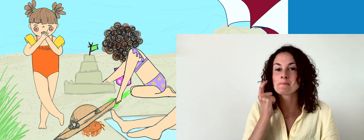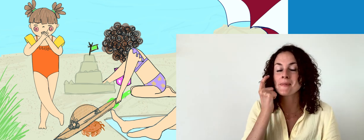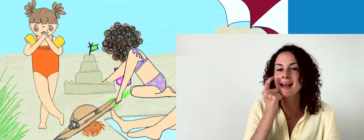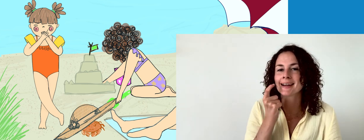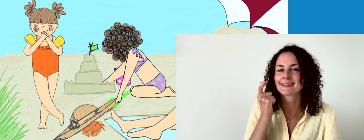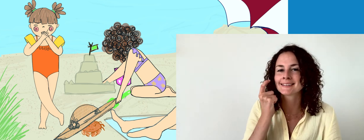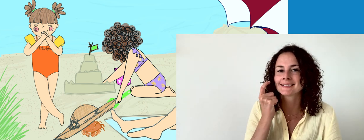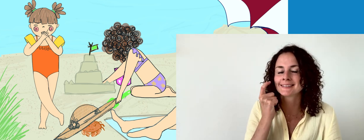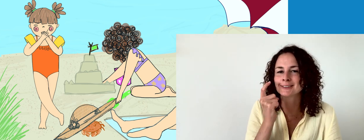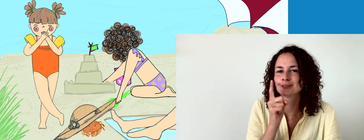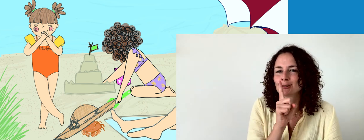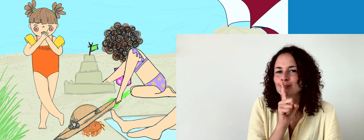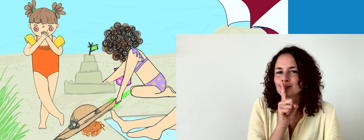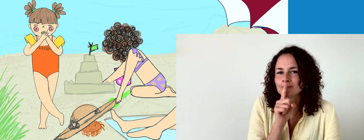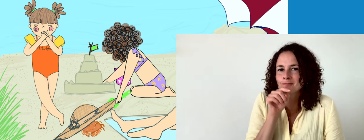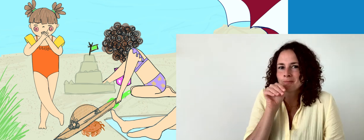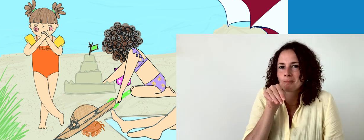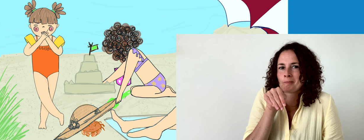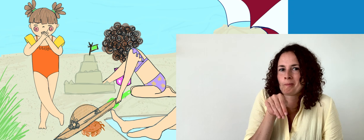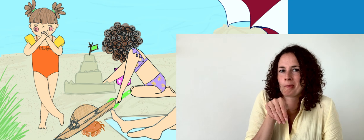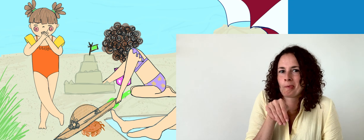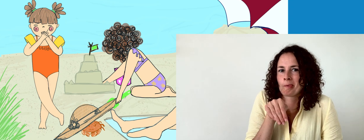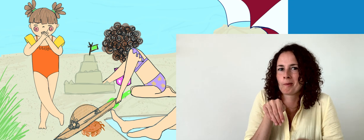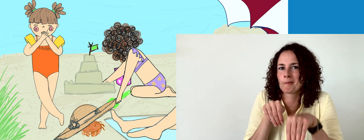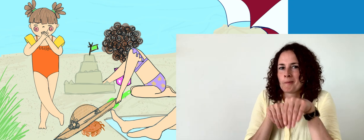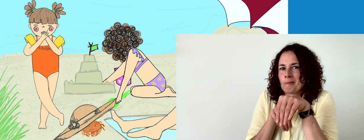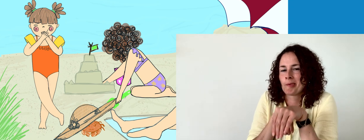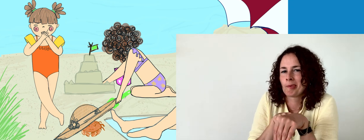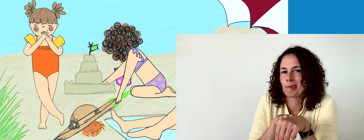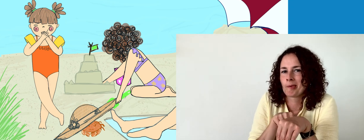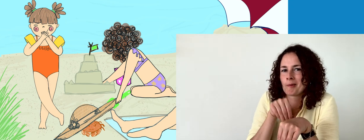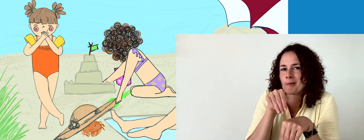Op haar tentjes Sluipt Mare dichterbij